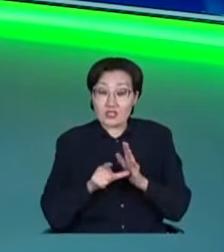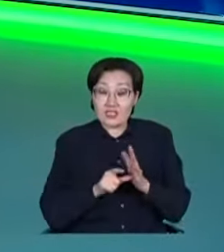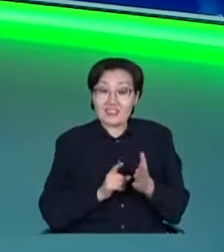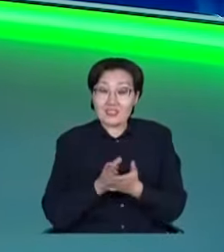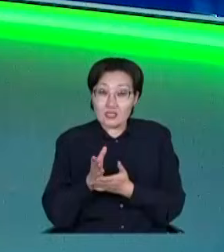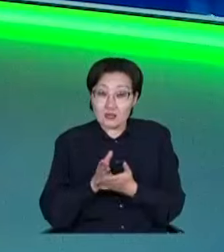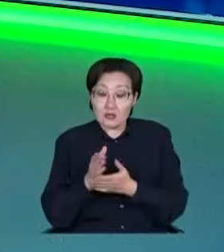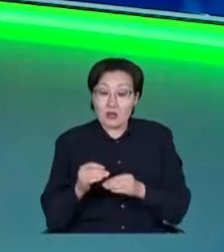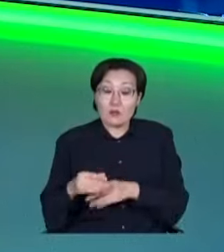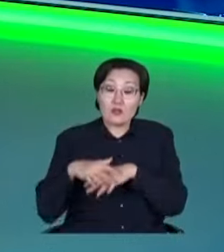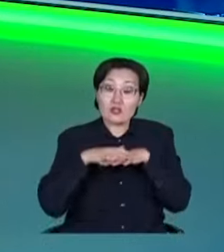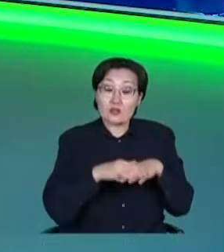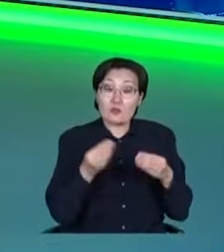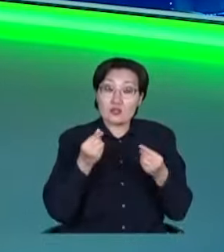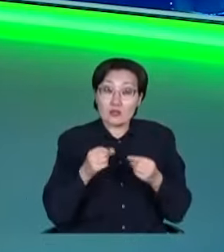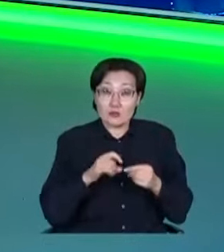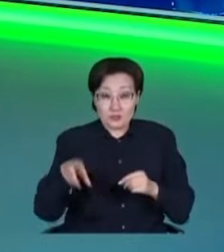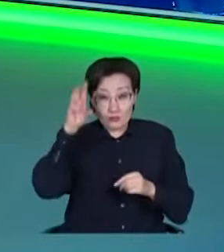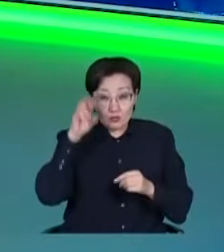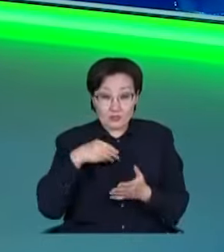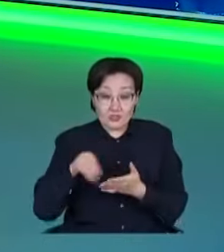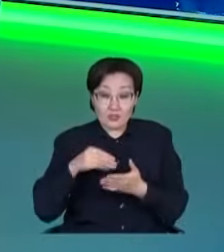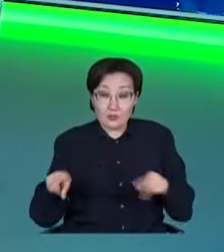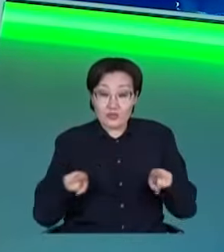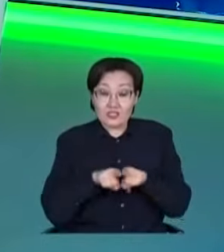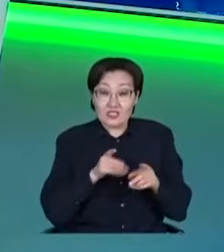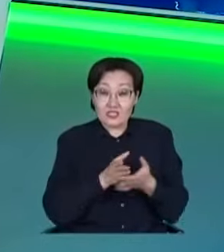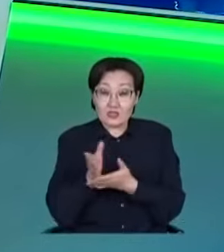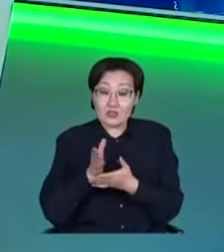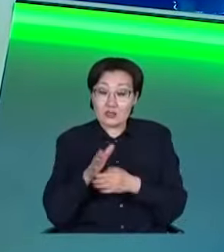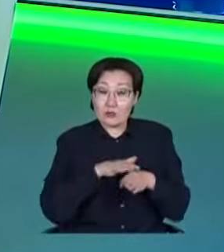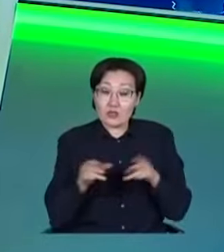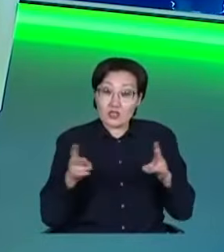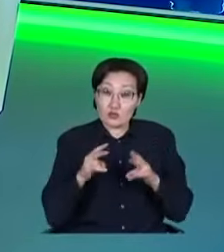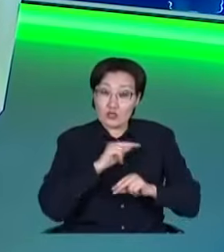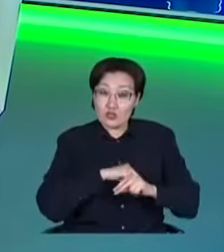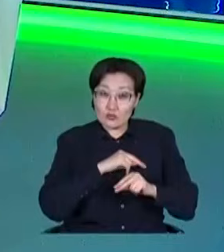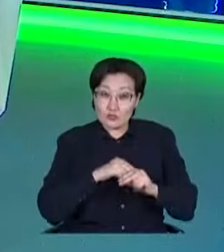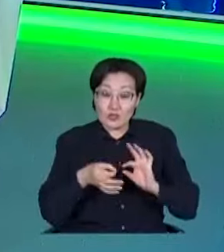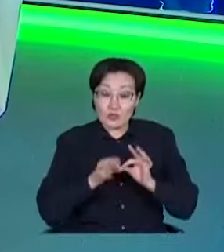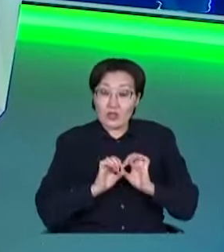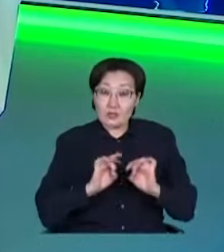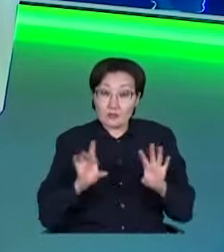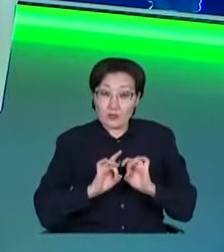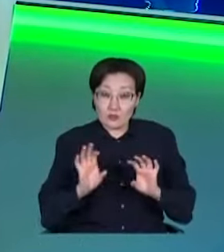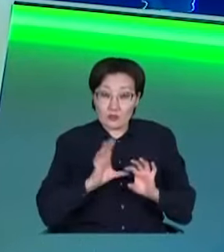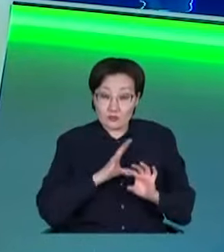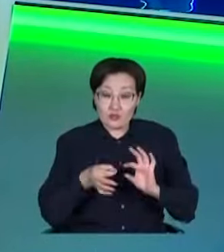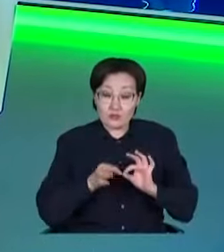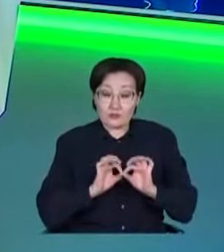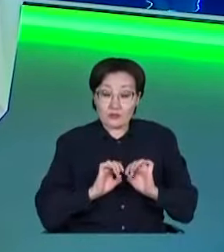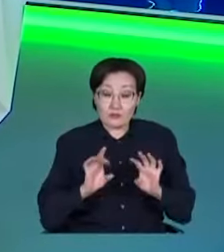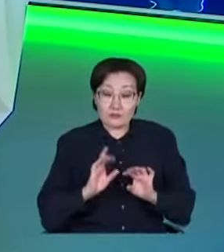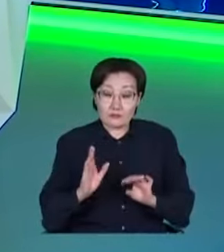саясаты, инвестиция тарту, мемлекеттік сатып алу сынды салаларда жасалуы керек жұмыстарды жіпке тізді. Өмір Серікбекұлы